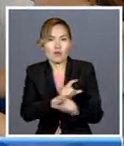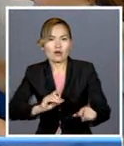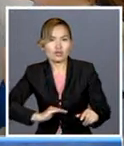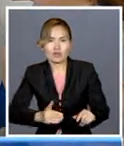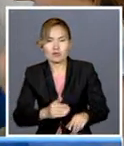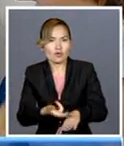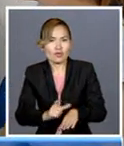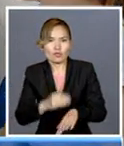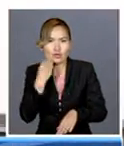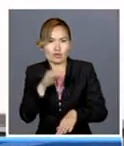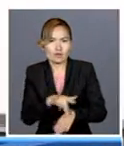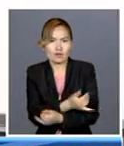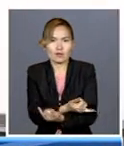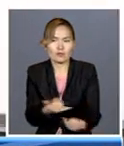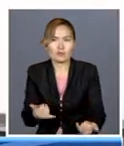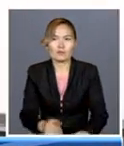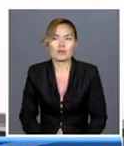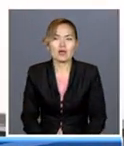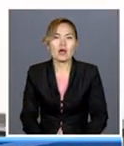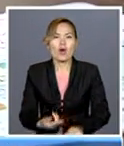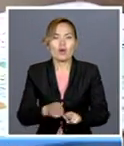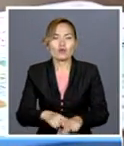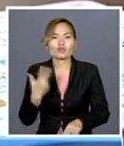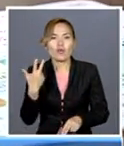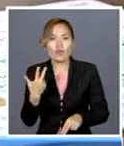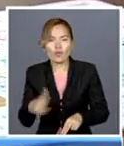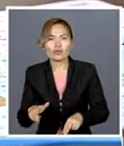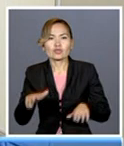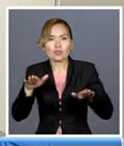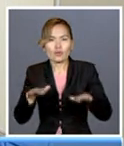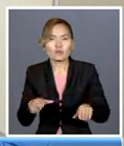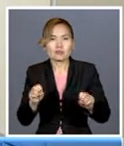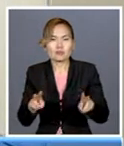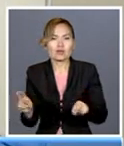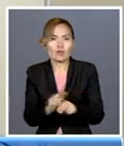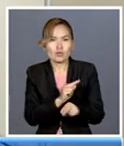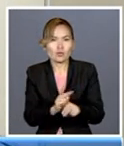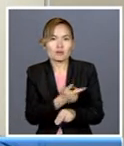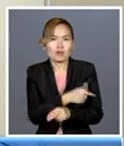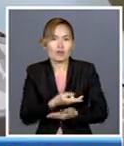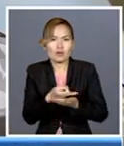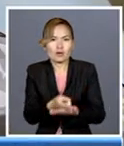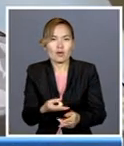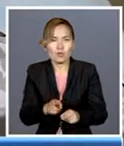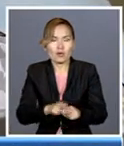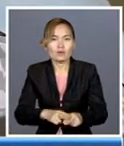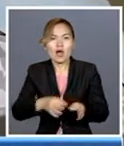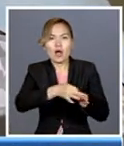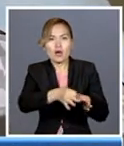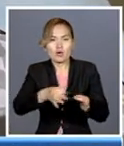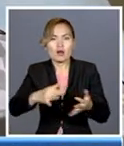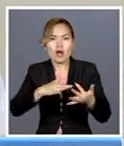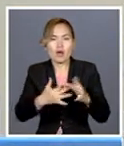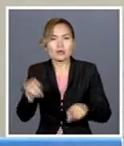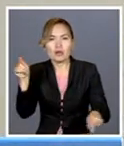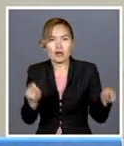Көп салалы медициналық орталықта 30 орындық стационар бөлімі де жұмыс істейді. Мұнда қаламен қоса аймақтардан портал арқылы келген науқастар да